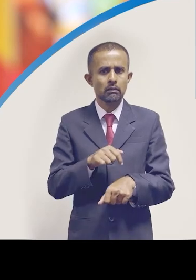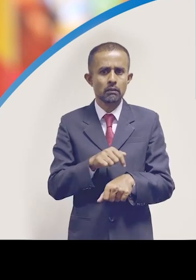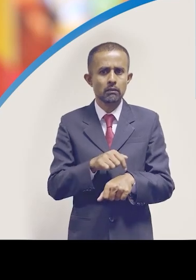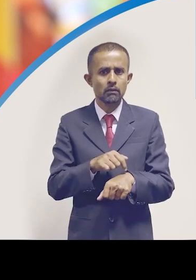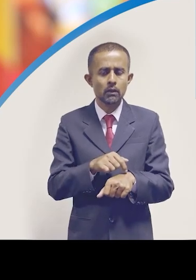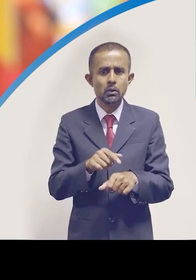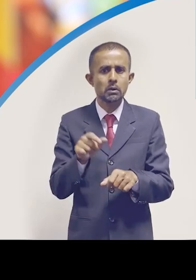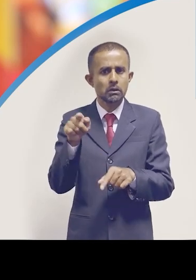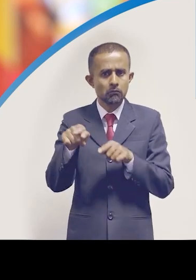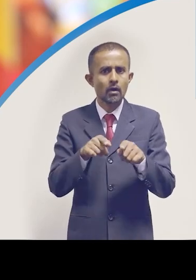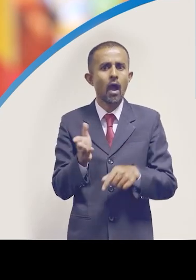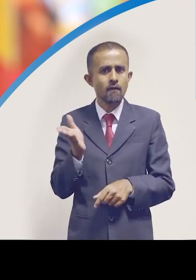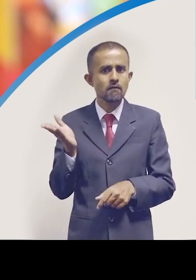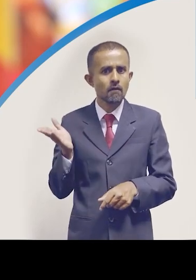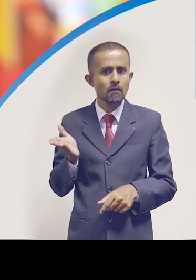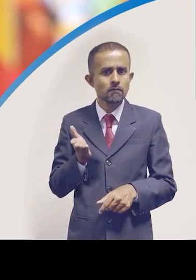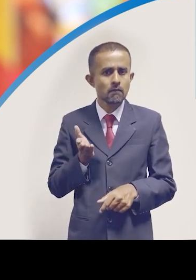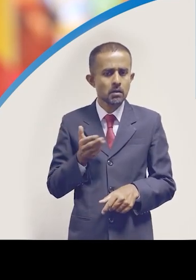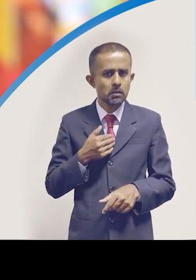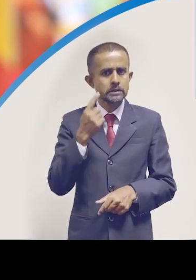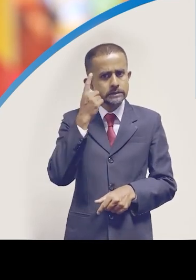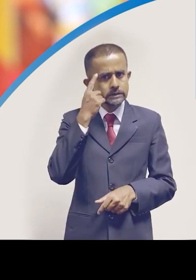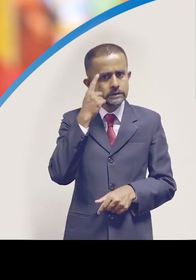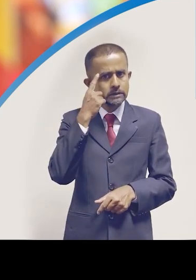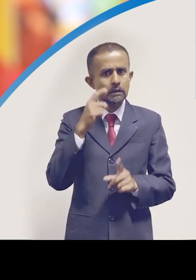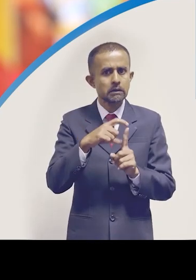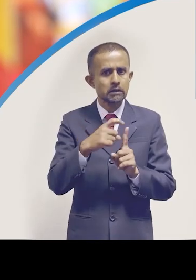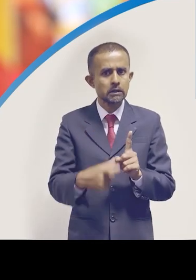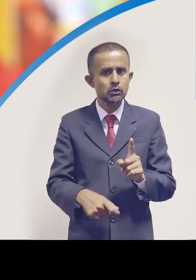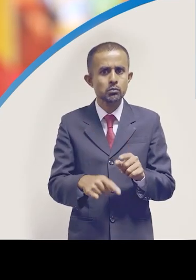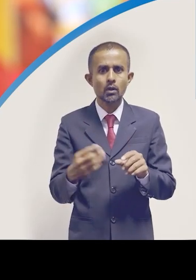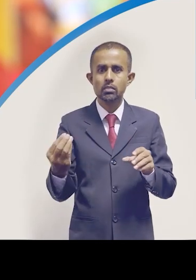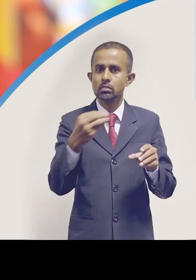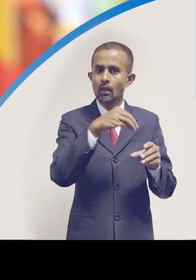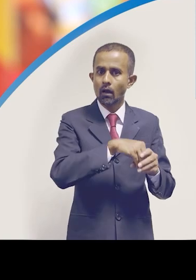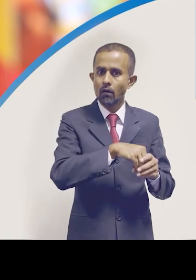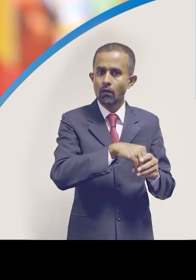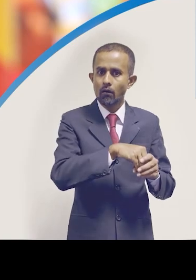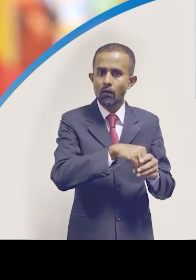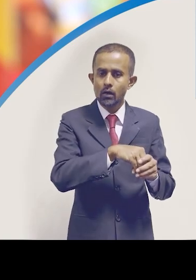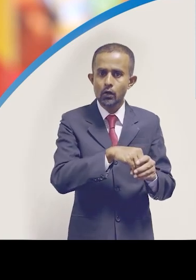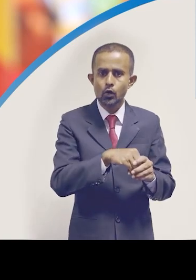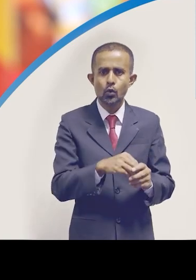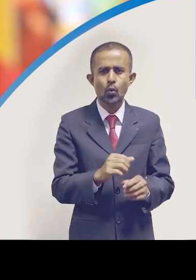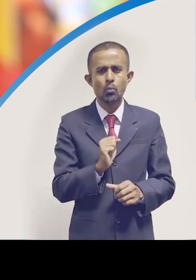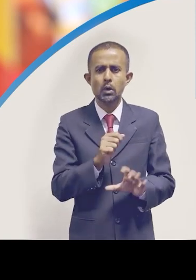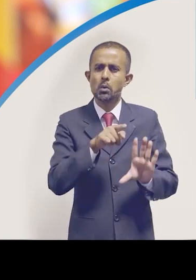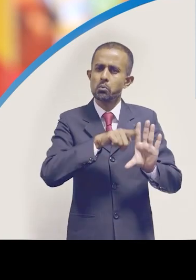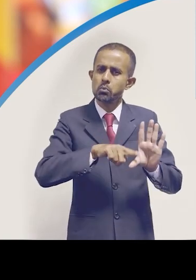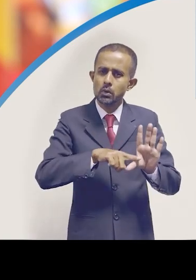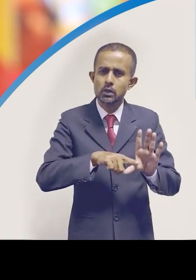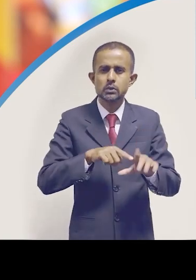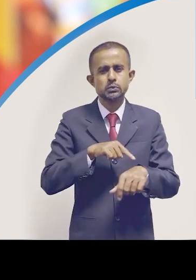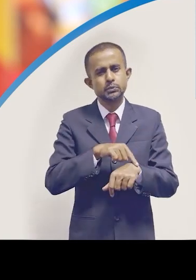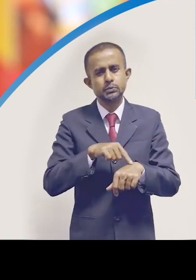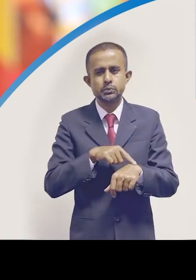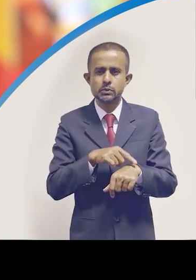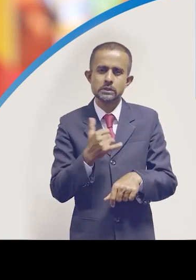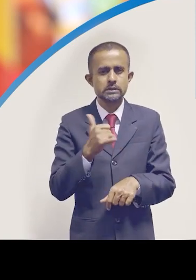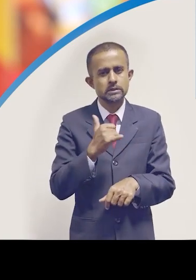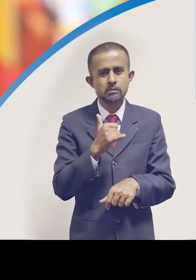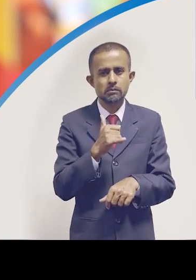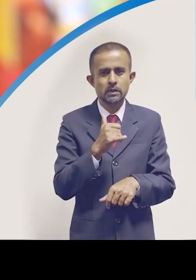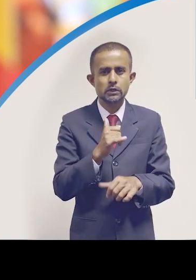කියන්නේ දැනට මේ ගොඩක් ඒ වගේ අය ඉන්න නිසා මම කල්පනා කරා ආබාධිත අය කරගෙන එයාලාගේ මොනෝ හෝ පුහුණු කරලා